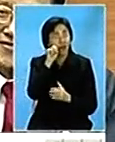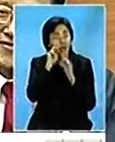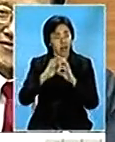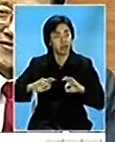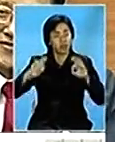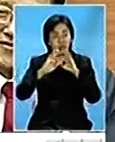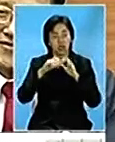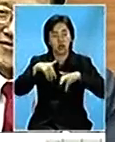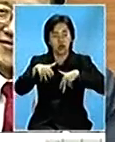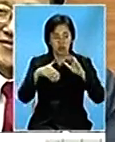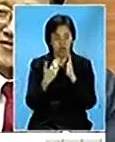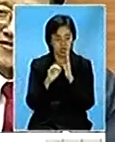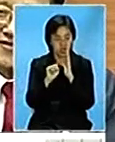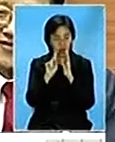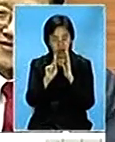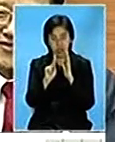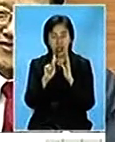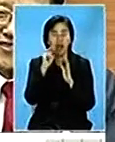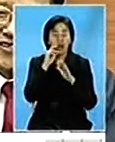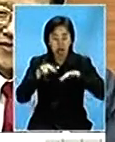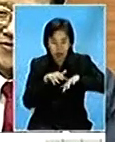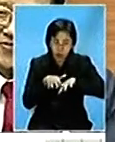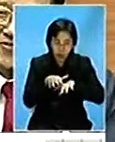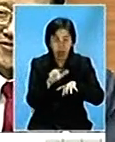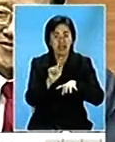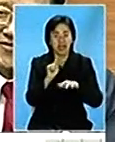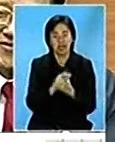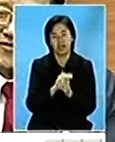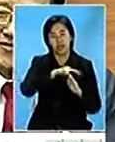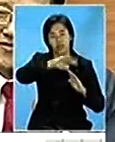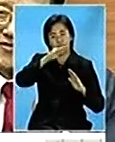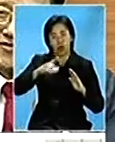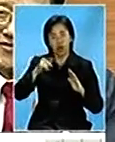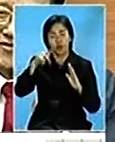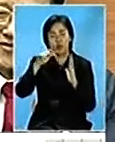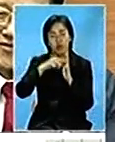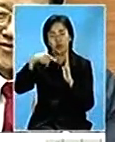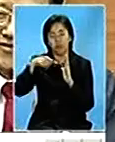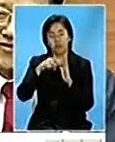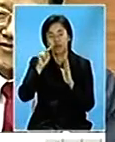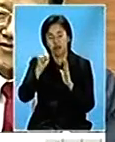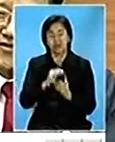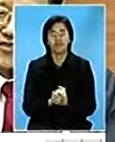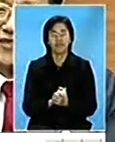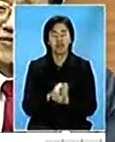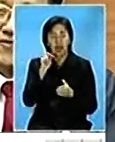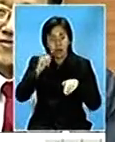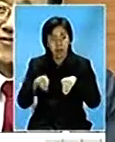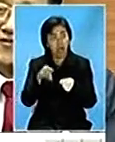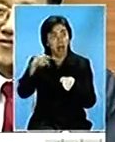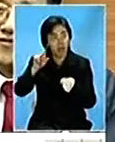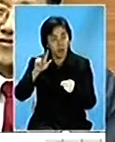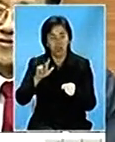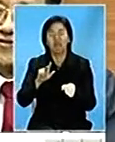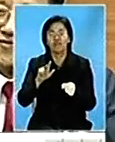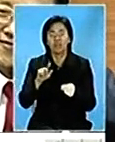ของคนสกลนครทั้งจังหวัดต้องลงมาก็ส่วนใหญ่ก็ลงมาจากภูพานลำน้ำพุงเป็นลำน้ำอีกสายหนึ่ง